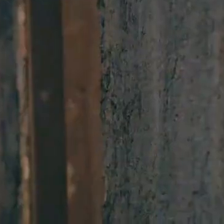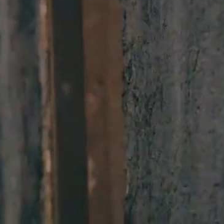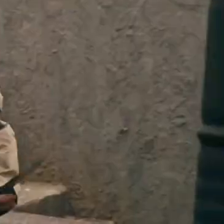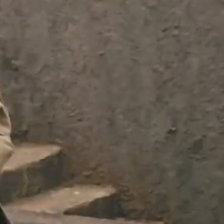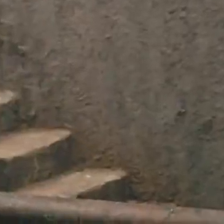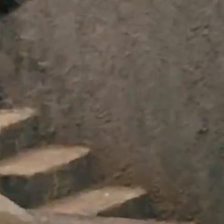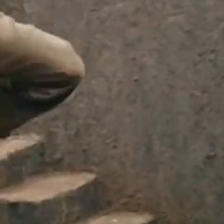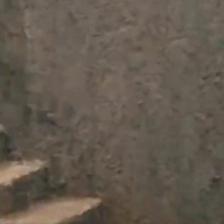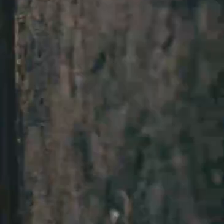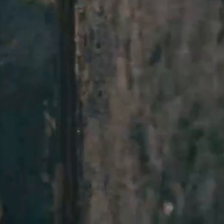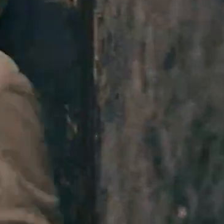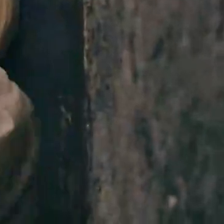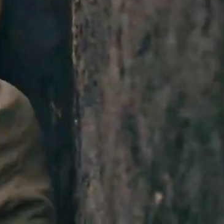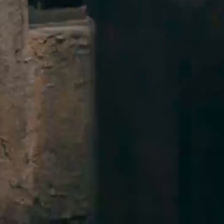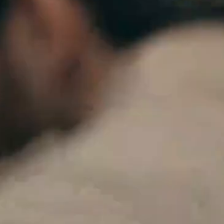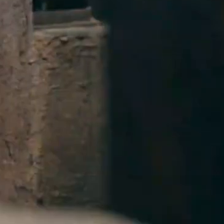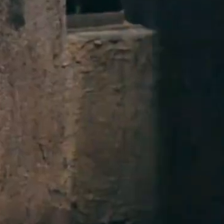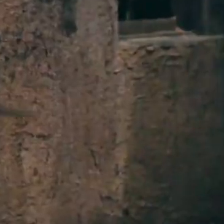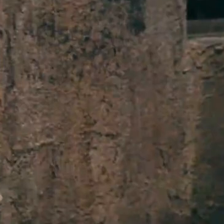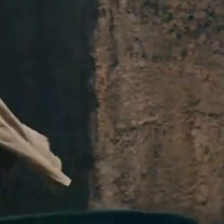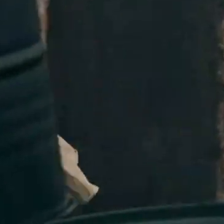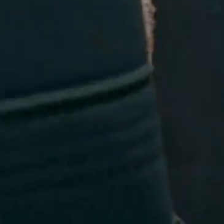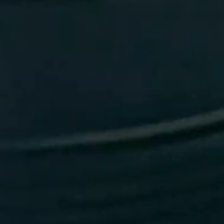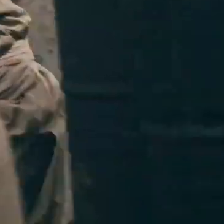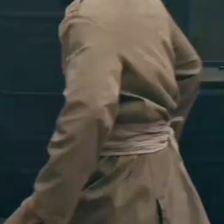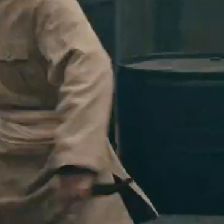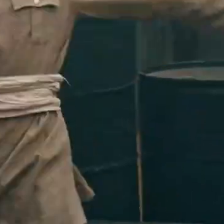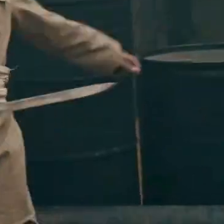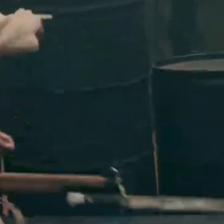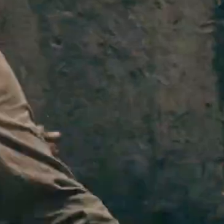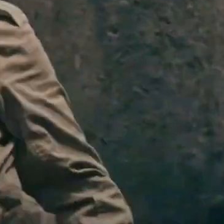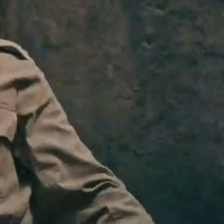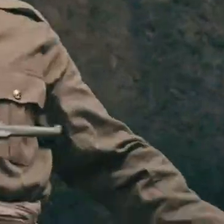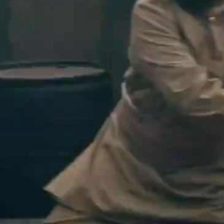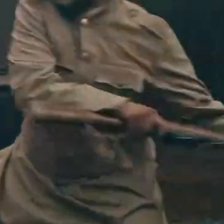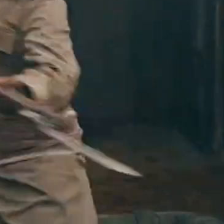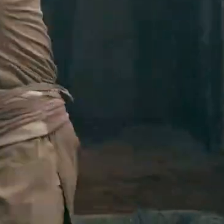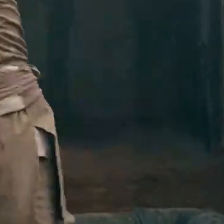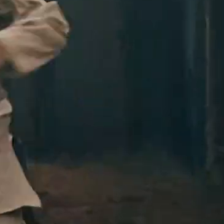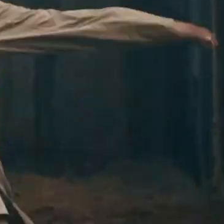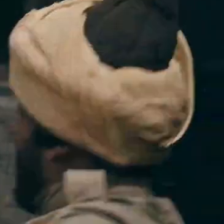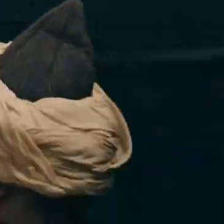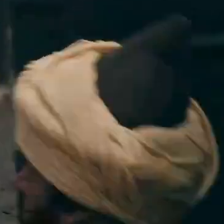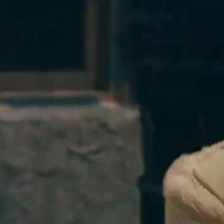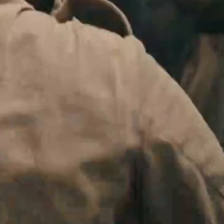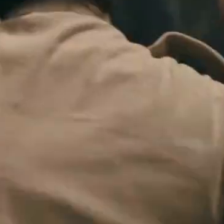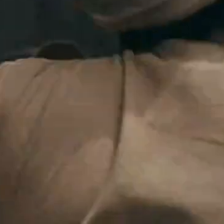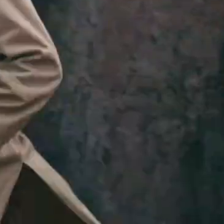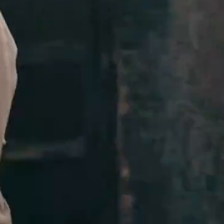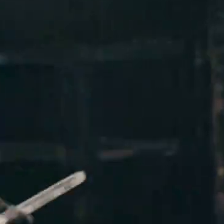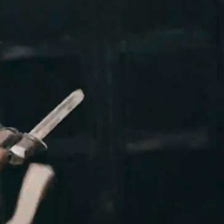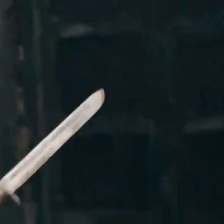Bir elinde tabanca, öbür elinde kamayla geriden gelen Niyazi bir Hintli indirdi. Sait de iki Hintli askere